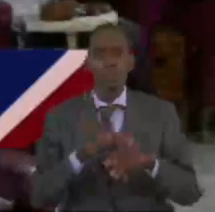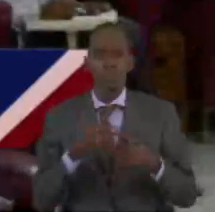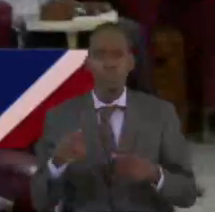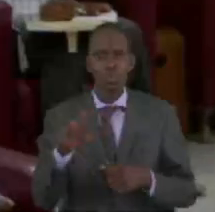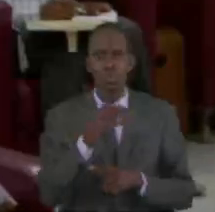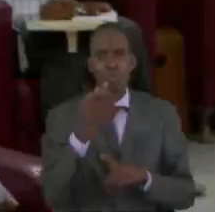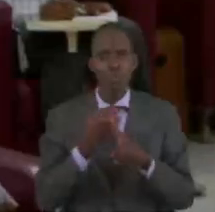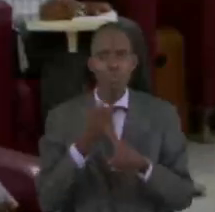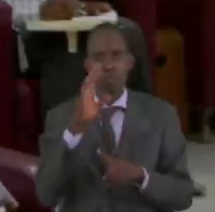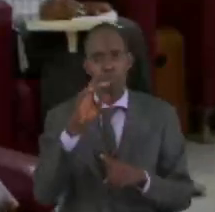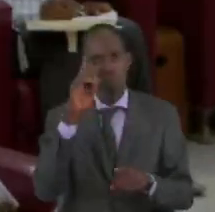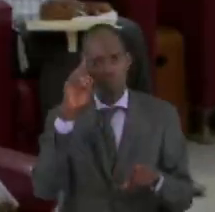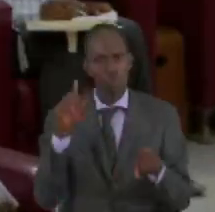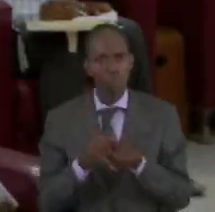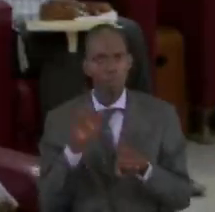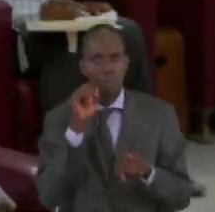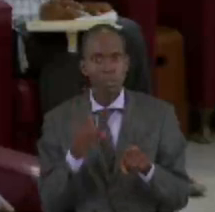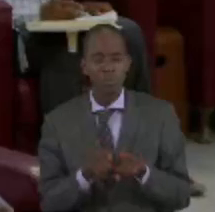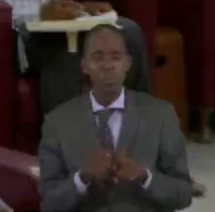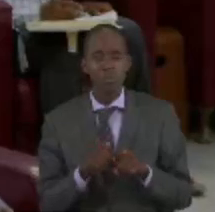moi.